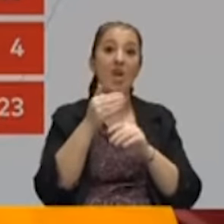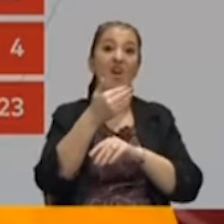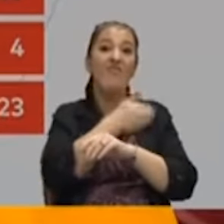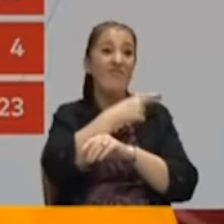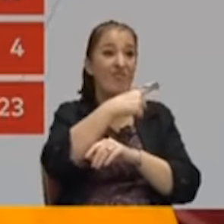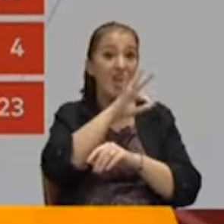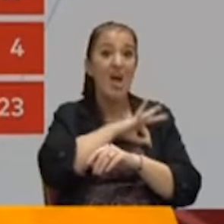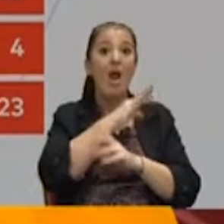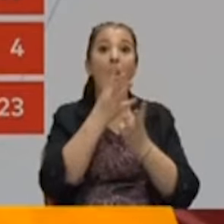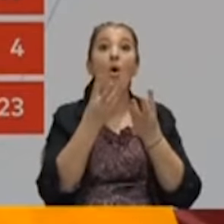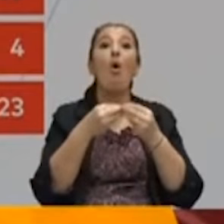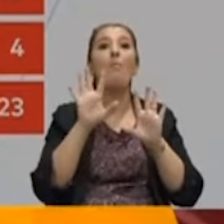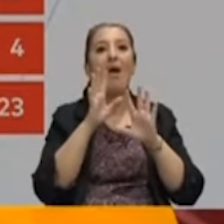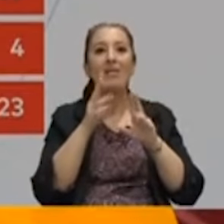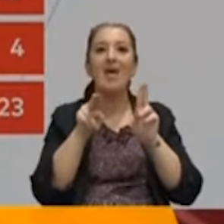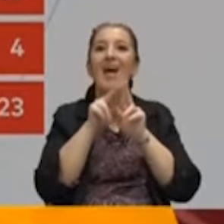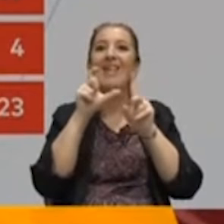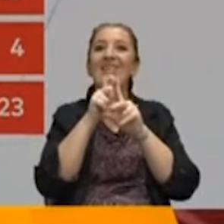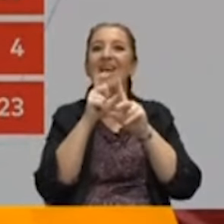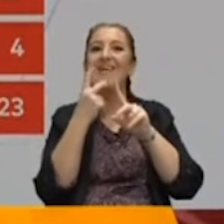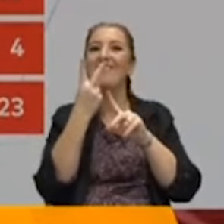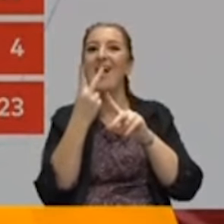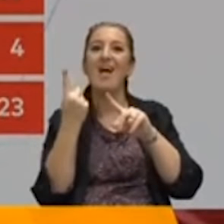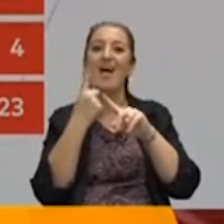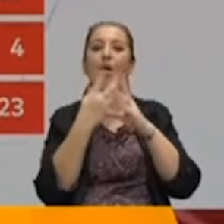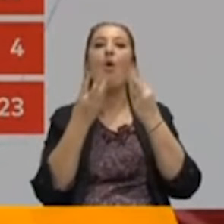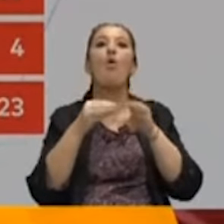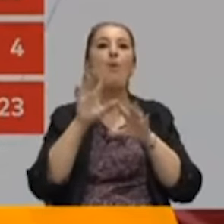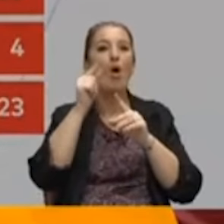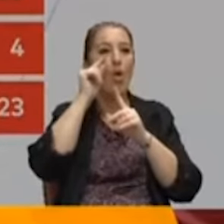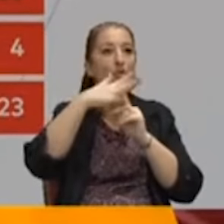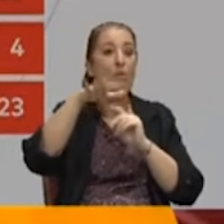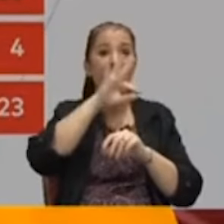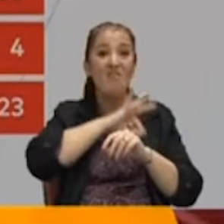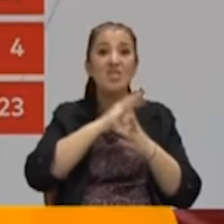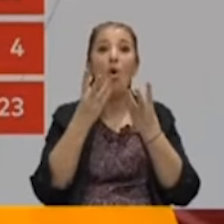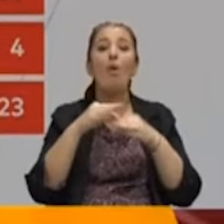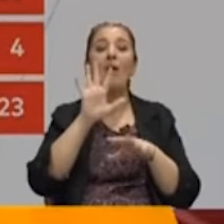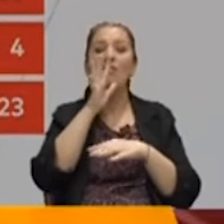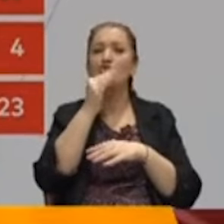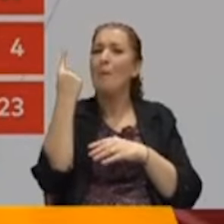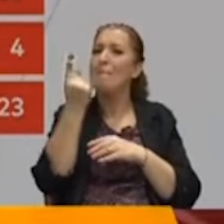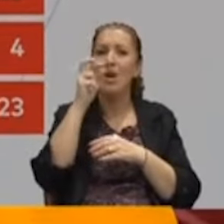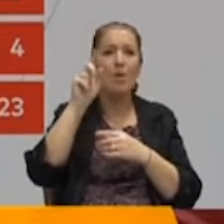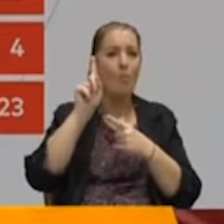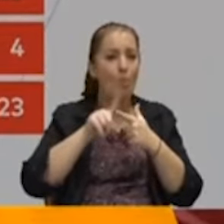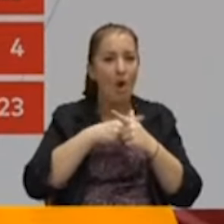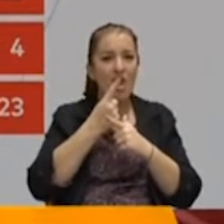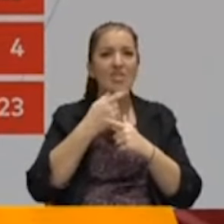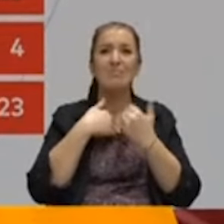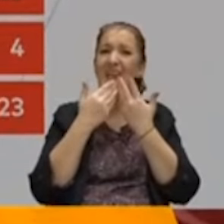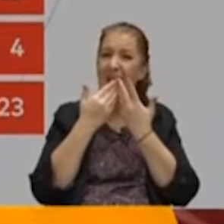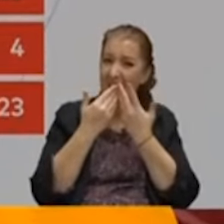olmayan, katma değer yaratmayan, toplumsal fayda sağlamayan hiçbir projeye